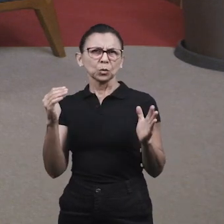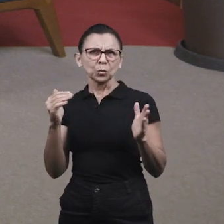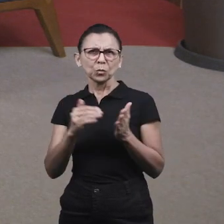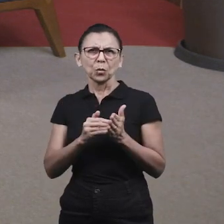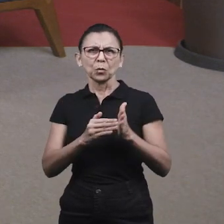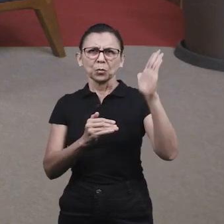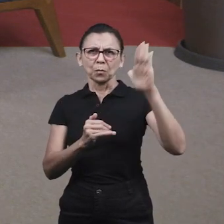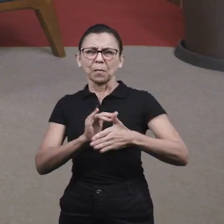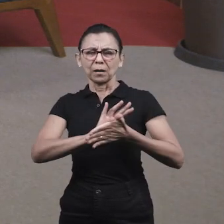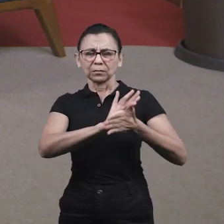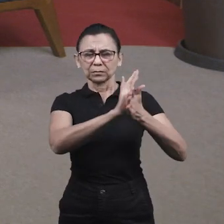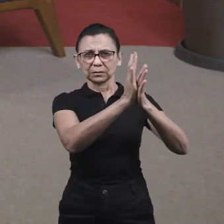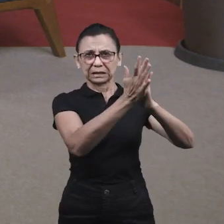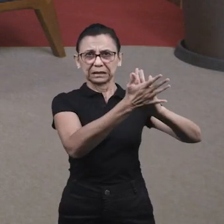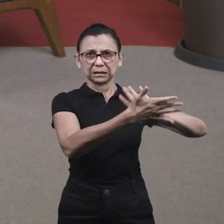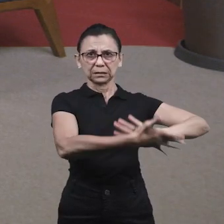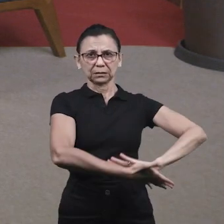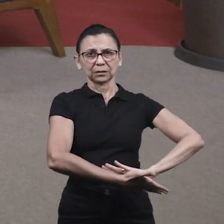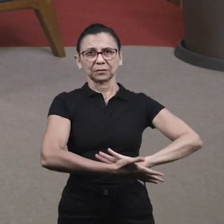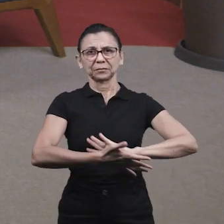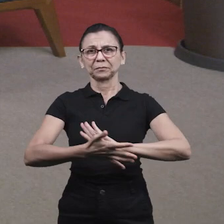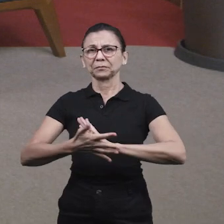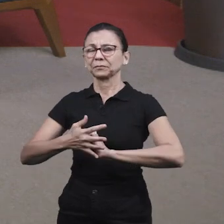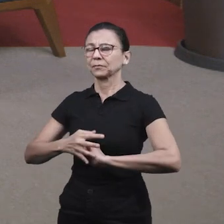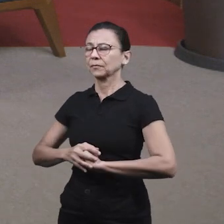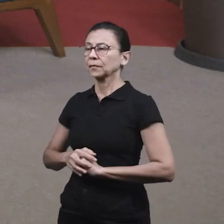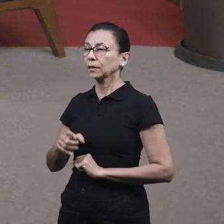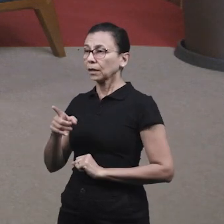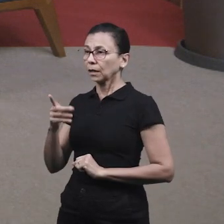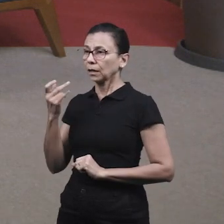arme qui détruit.